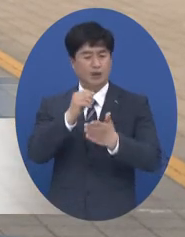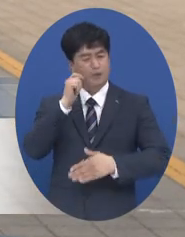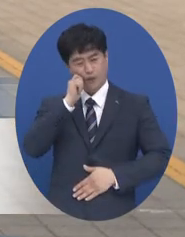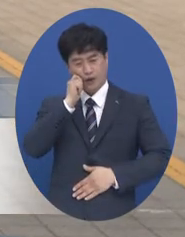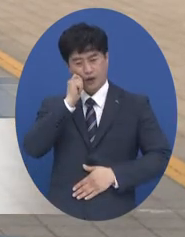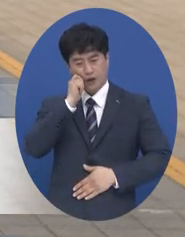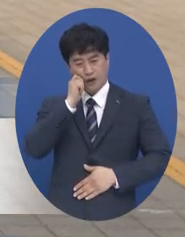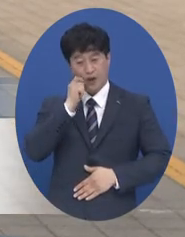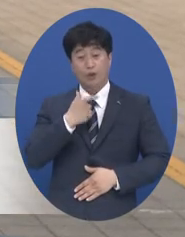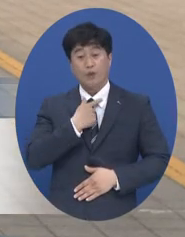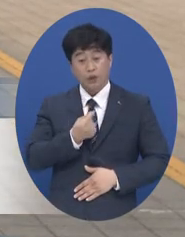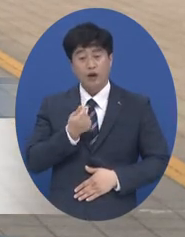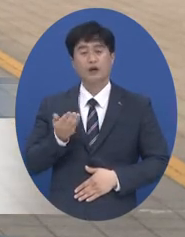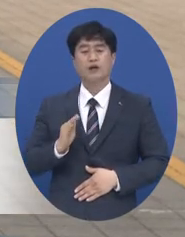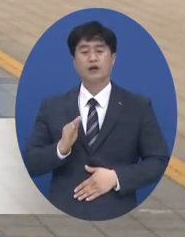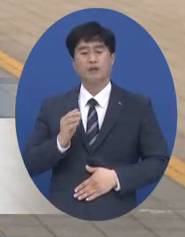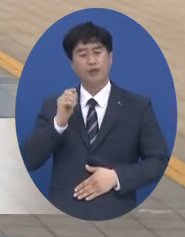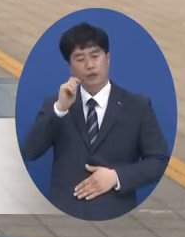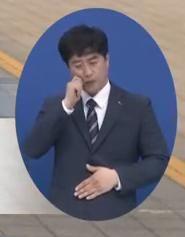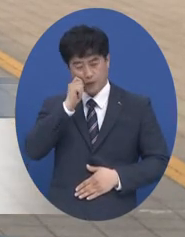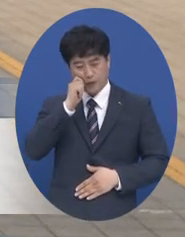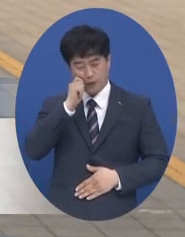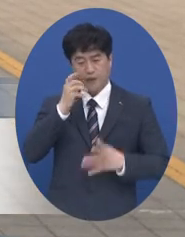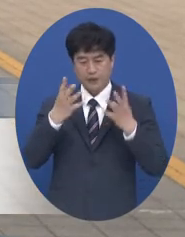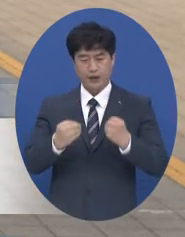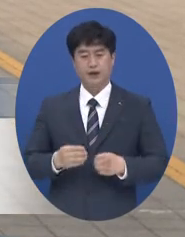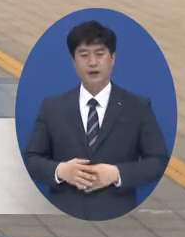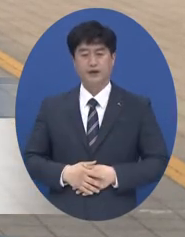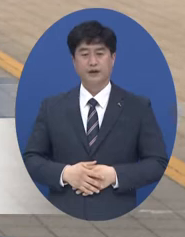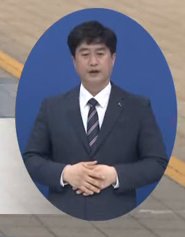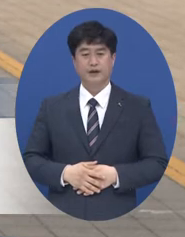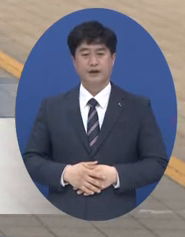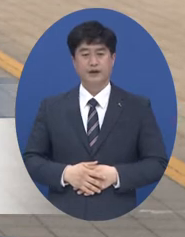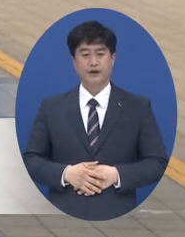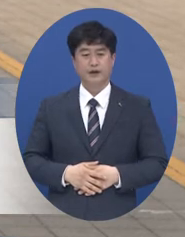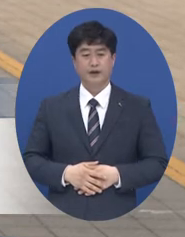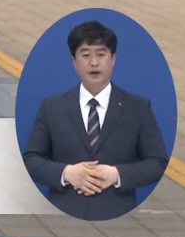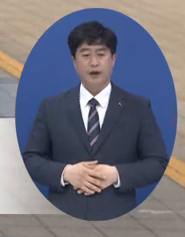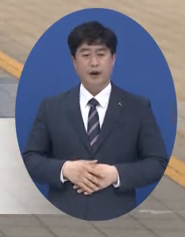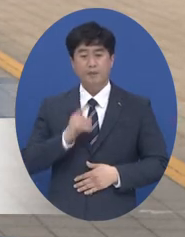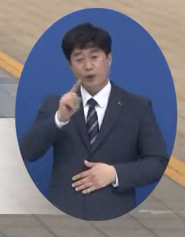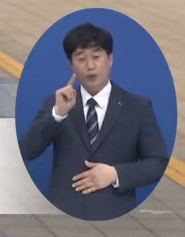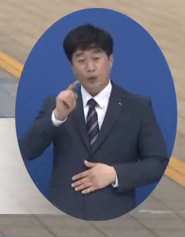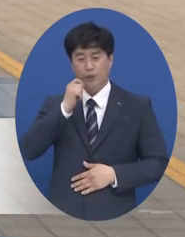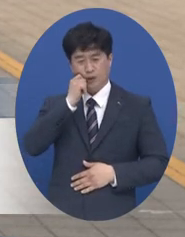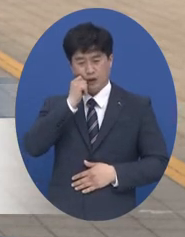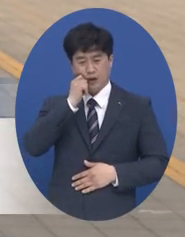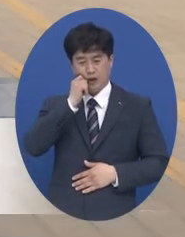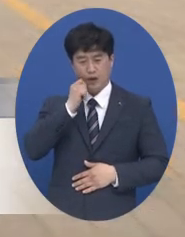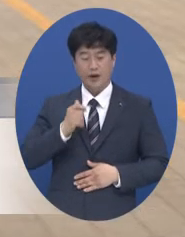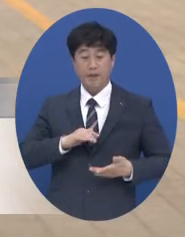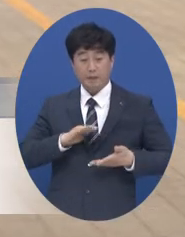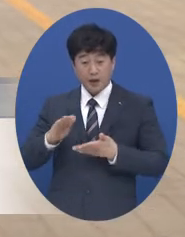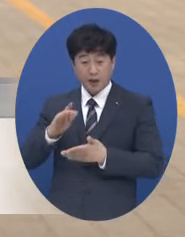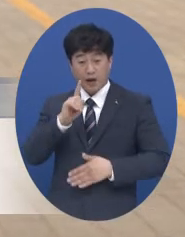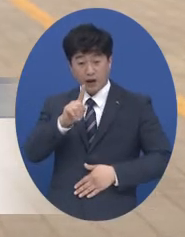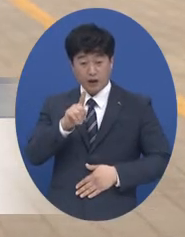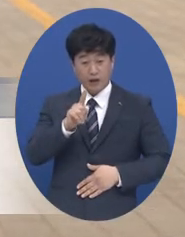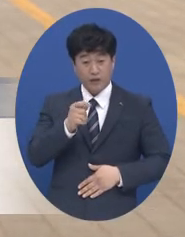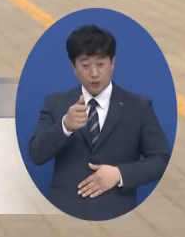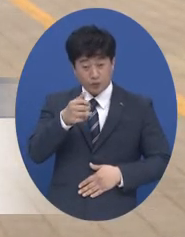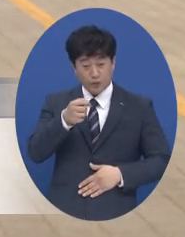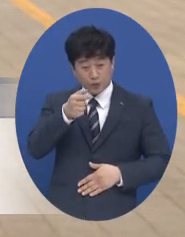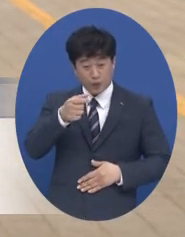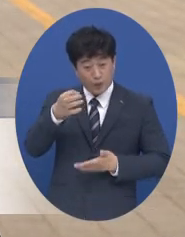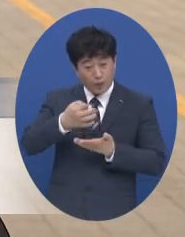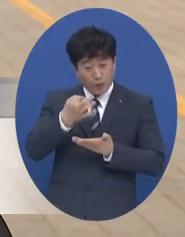그게 가입을 못하는 거잖아요. 하고 싶어도 못하는 경우가 많고, 말도 못하는 경우가 많고. 배달 하나 조금